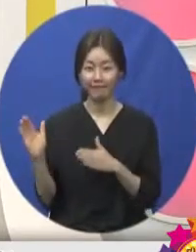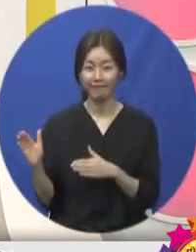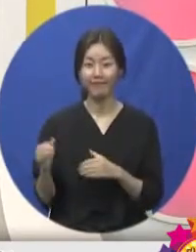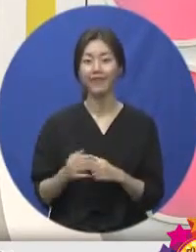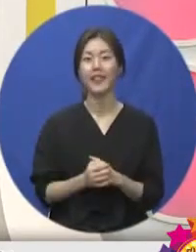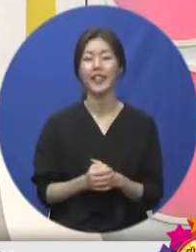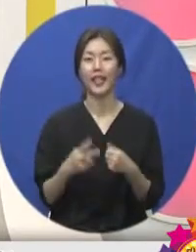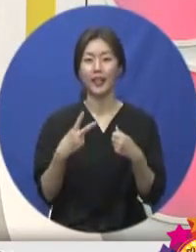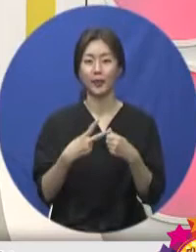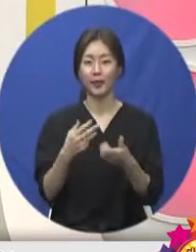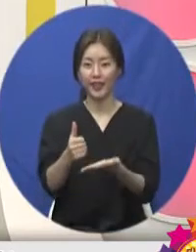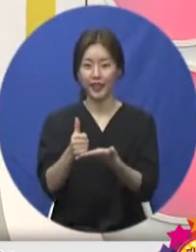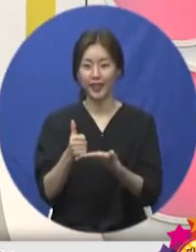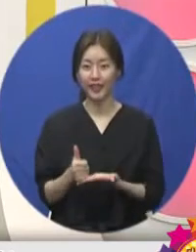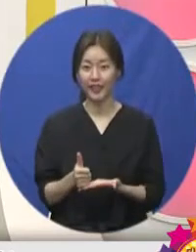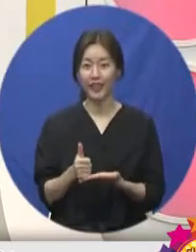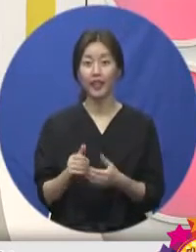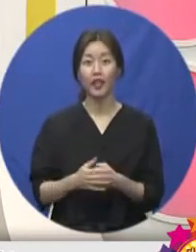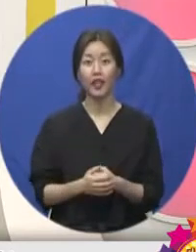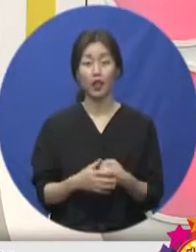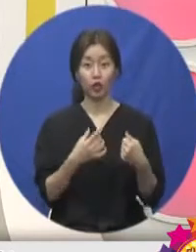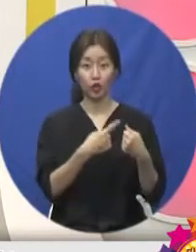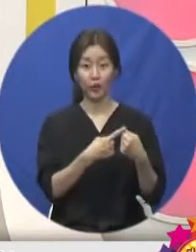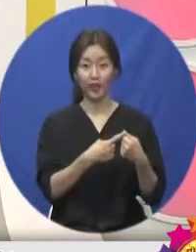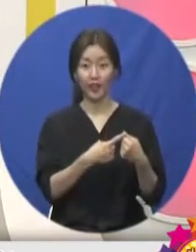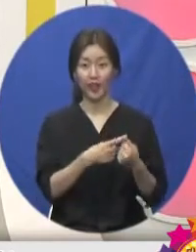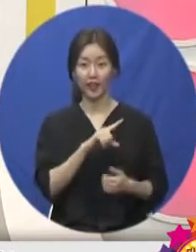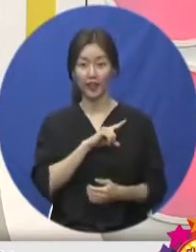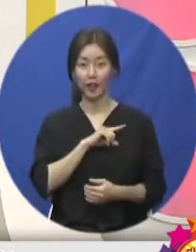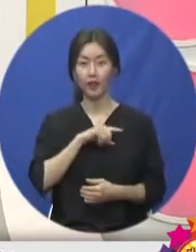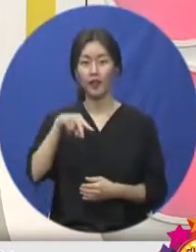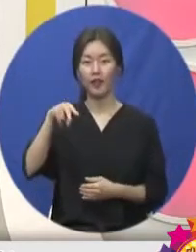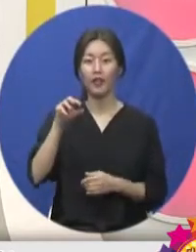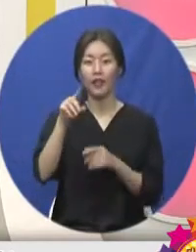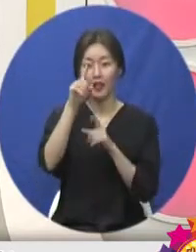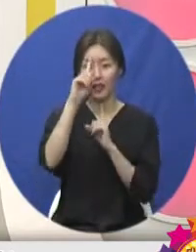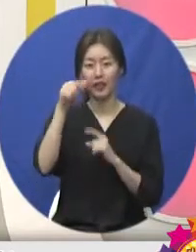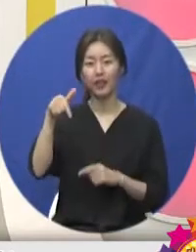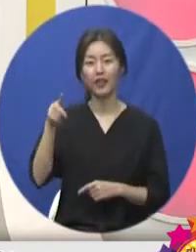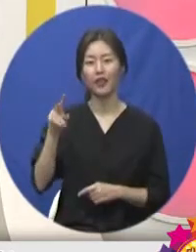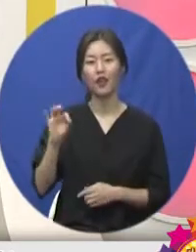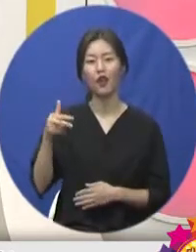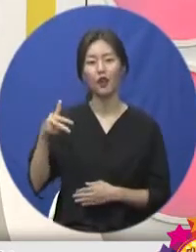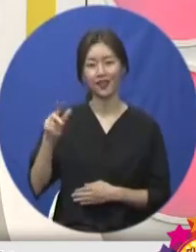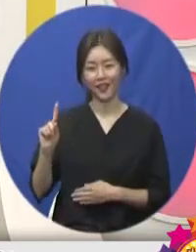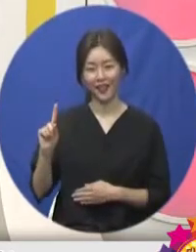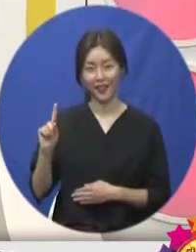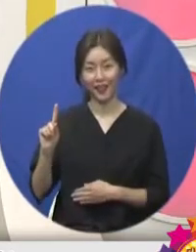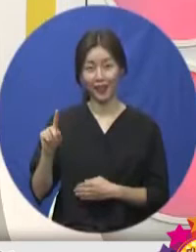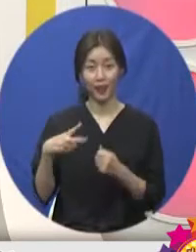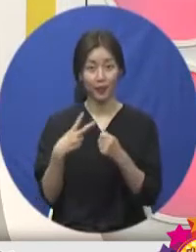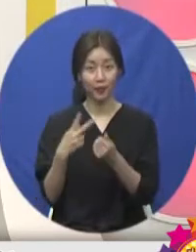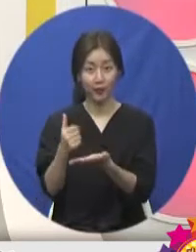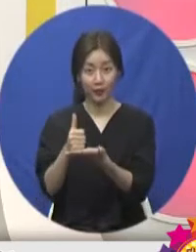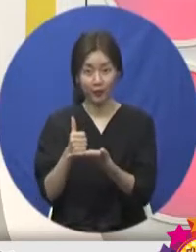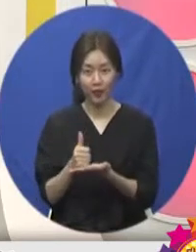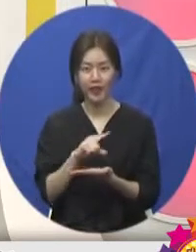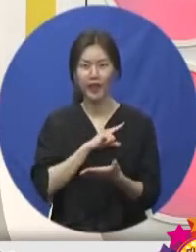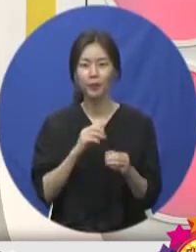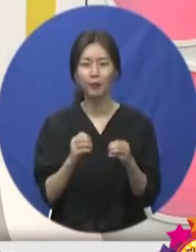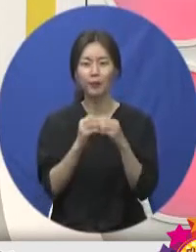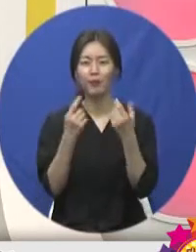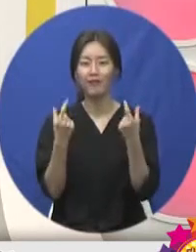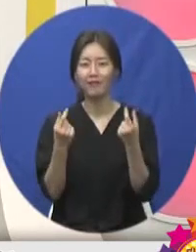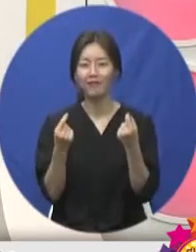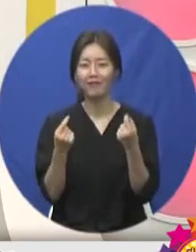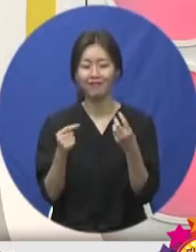분 불러보시죠. 두 번째. 자, 첫 번째 분도 신경자 어머님이, 아, 이경자 어머님이셨는데, 네. 두 번째 성함이 똑같으세요.